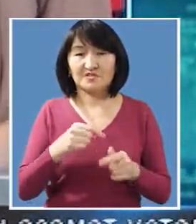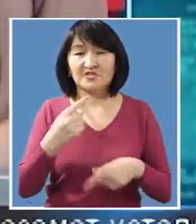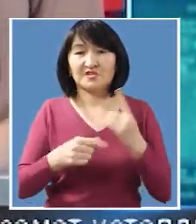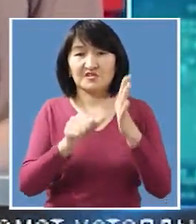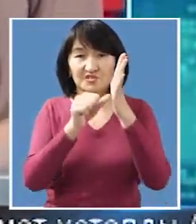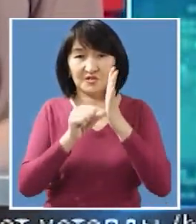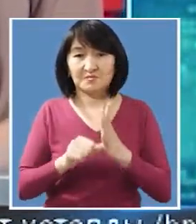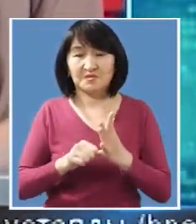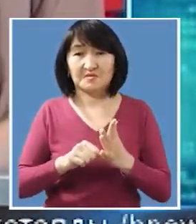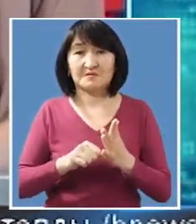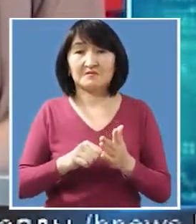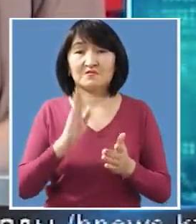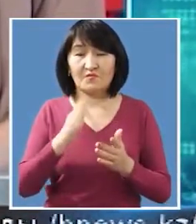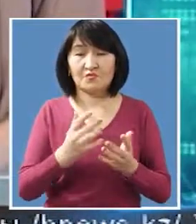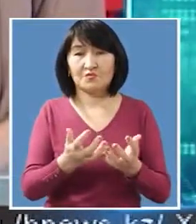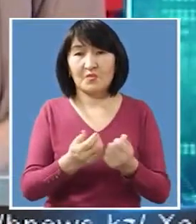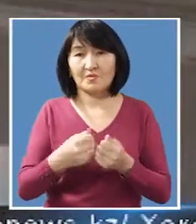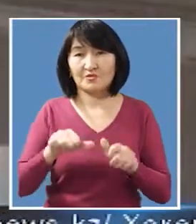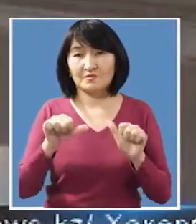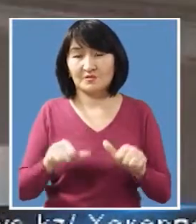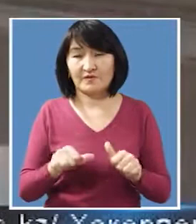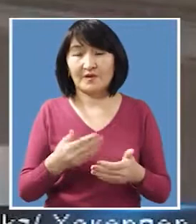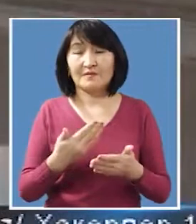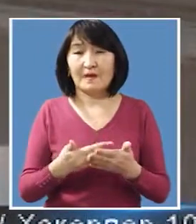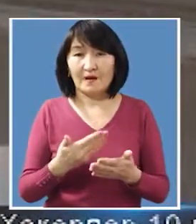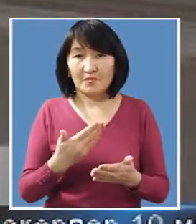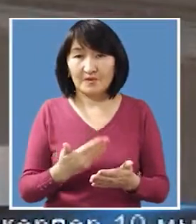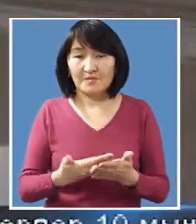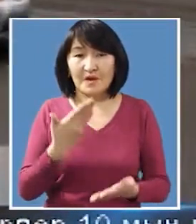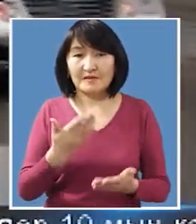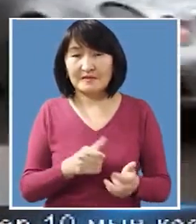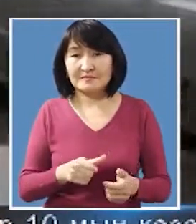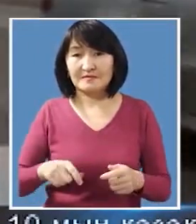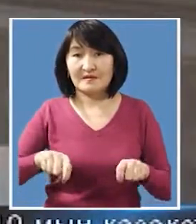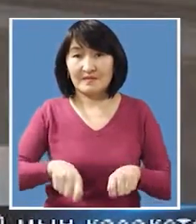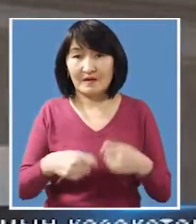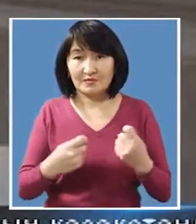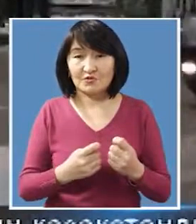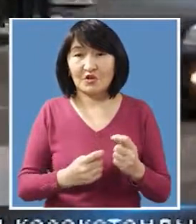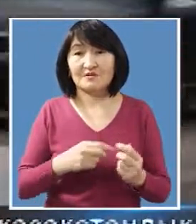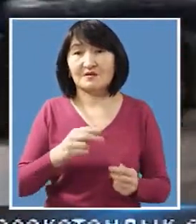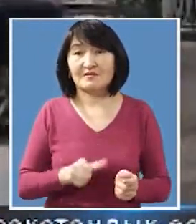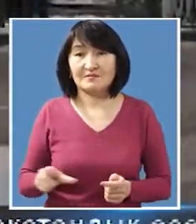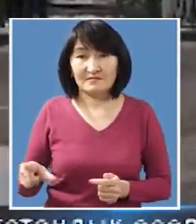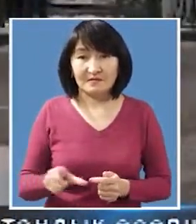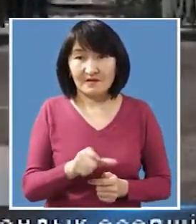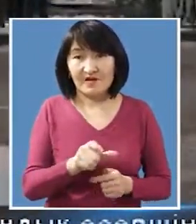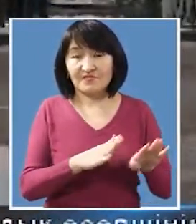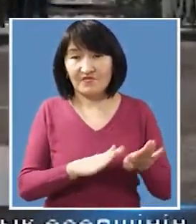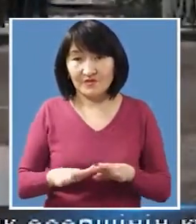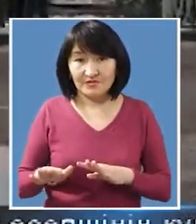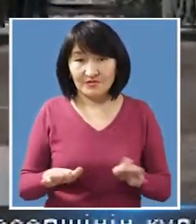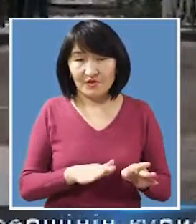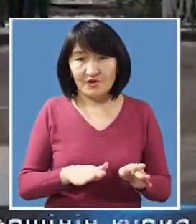Жол жүру ережесін бұзған үшін елімізде салынатын айыппұл көлемінің көптігі бұған дейін де талай мәрте айтылды. Ақыры